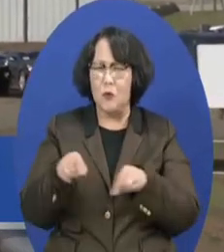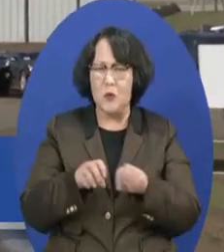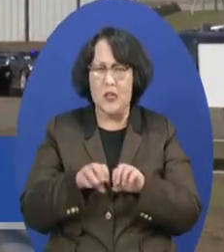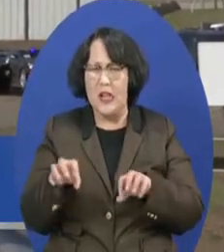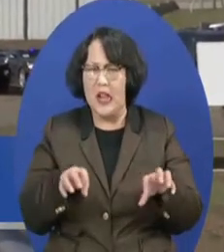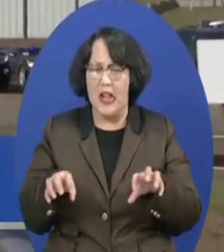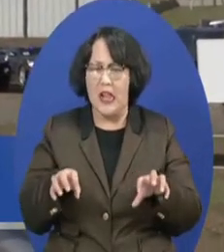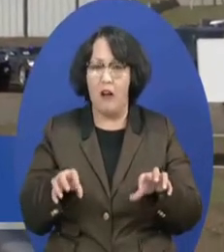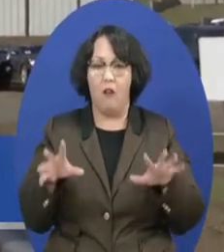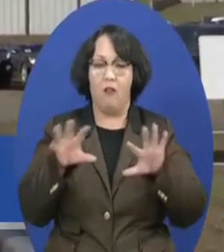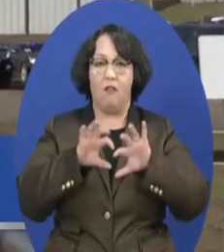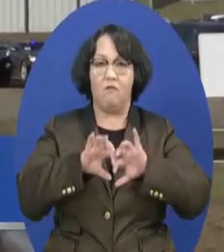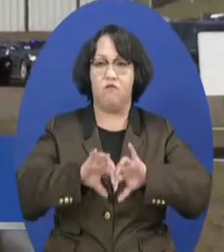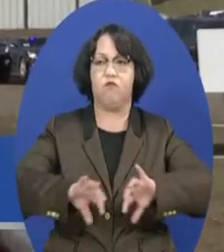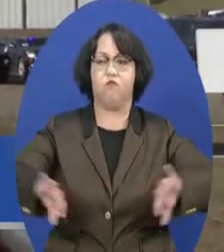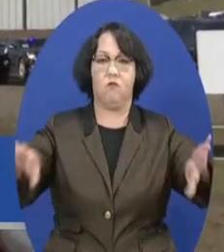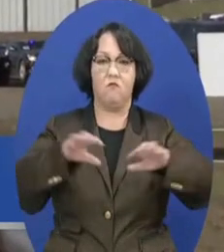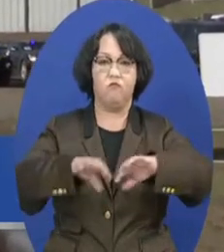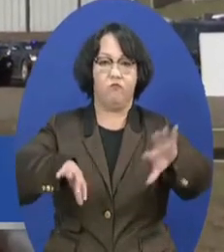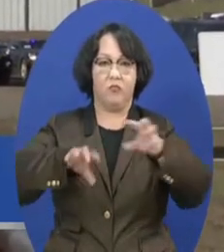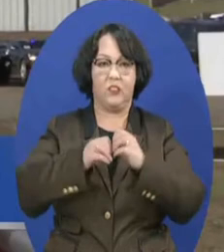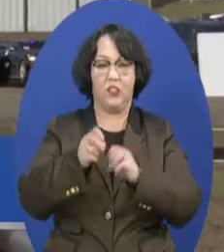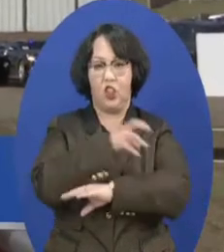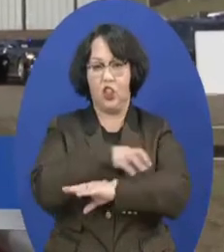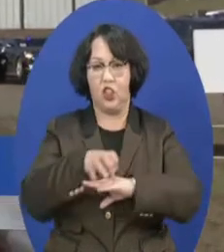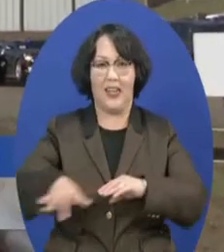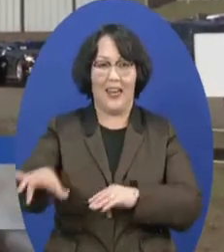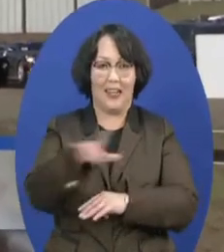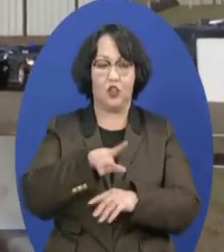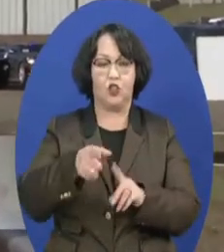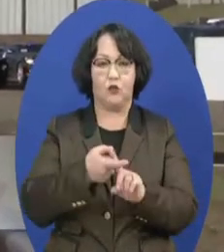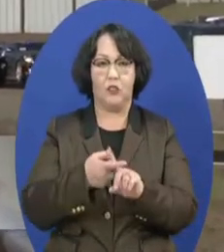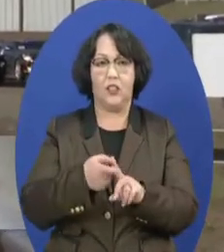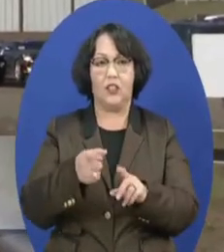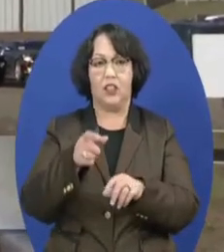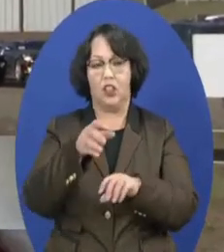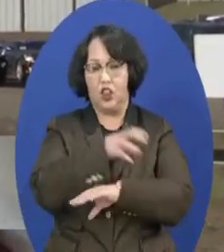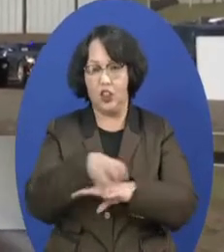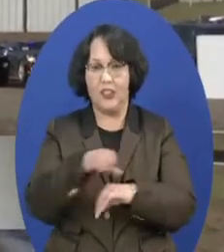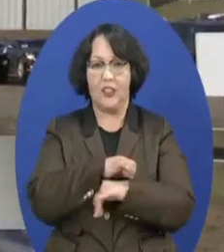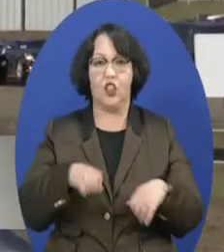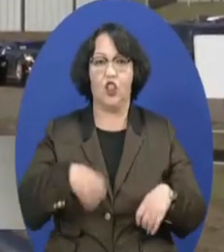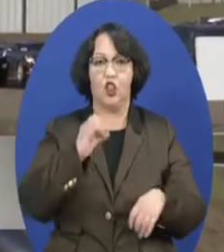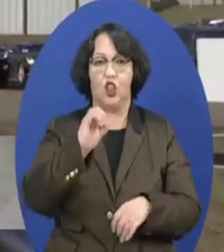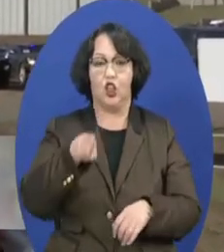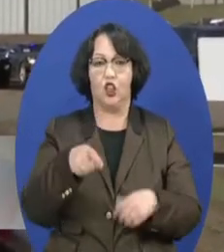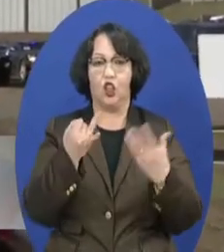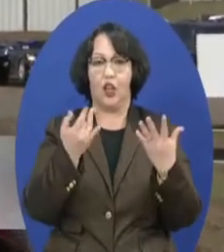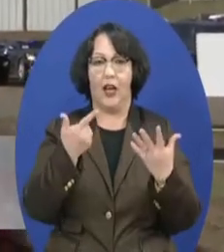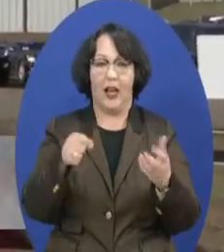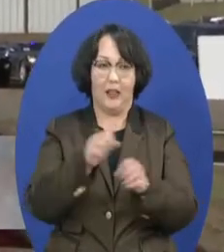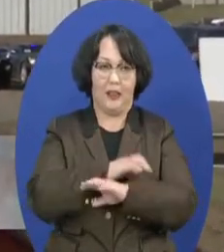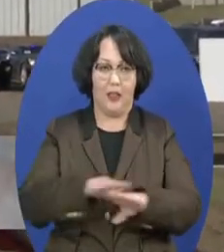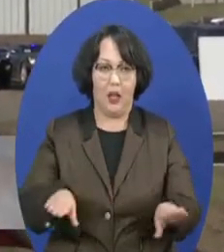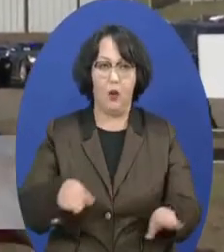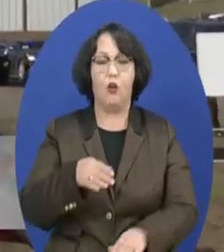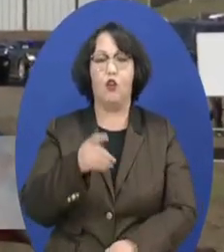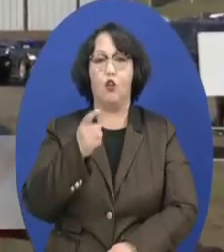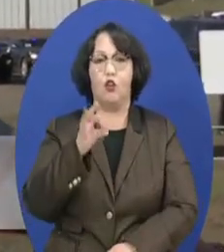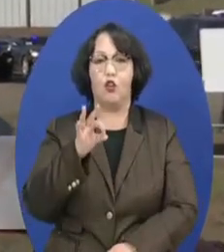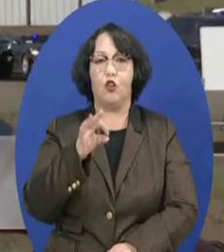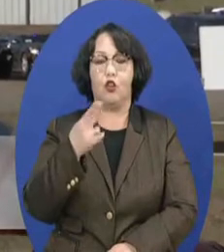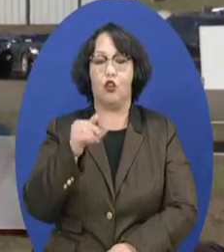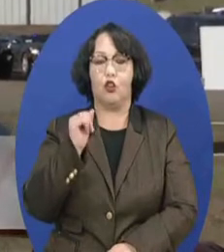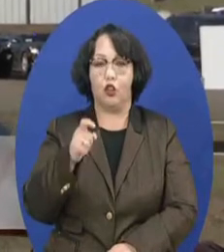энэ газартай холбоотой гэр хорооллын иргэдийн 07 гоо газар за мөн хөдөлгөх хөрөнгөтэй үйлдвэрлэх хөрөнгөтэй